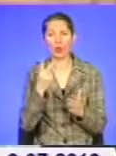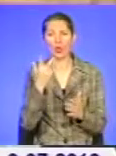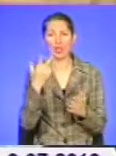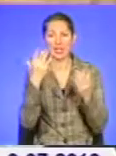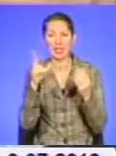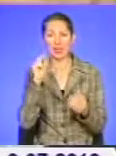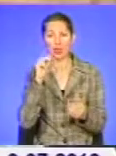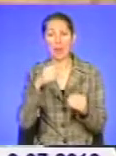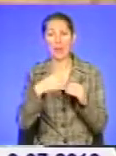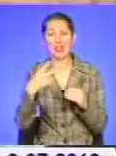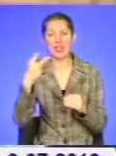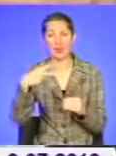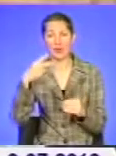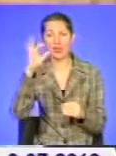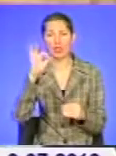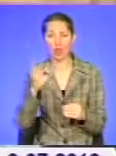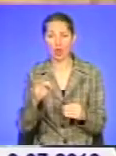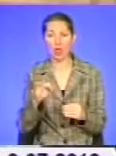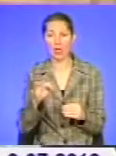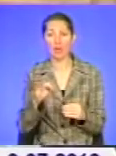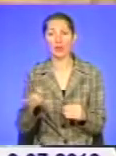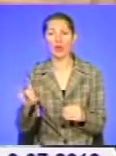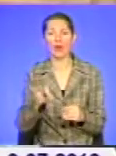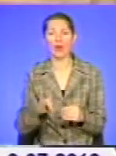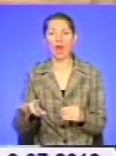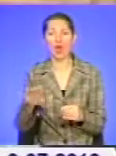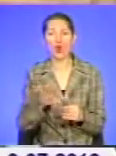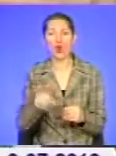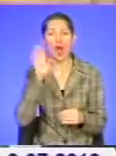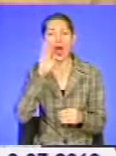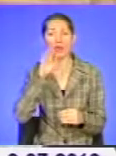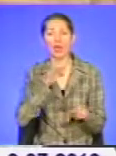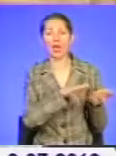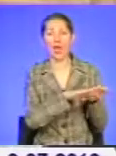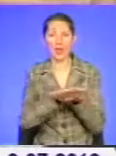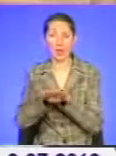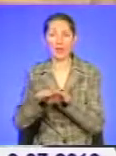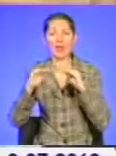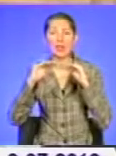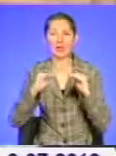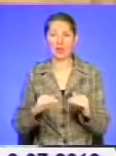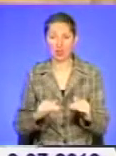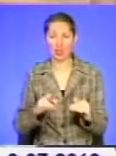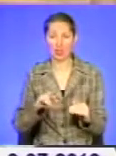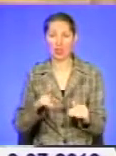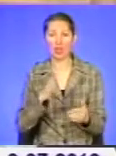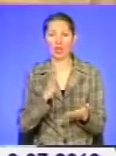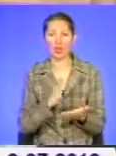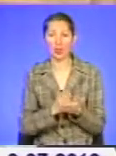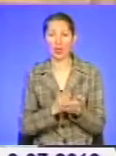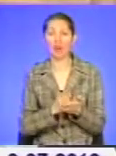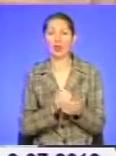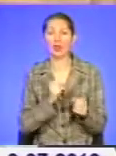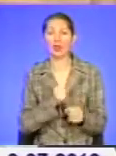на 15-20% рівень води ніже, ніж є критичний. Значить,